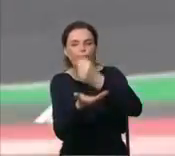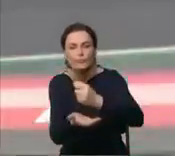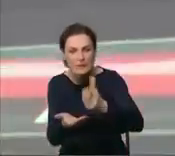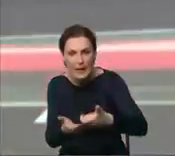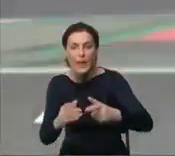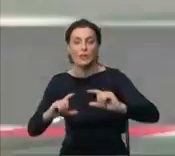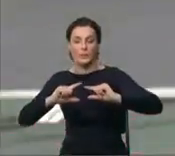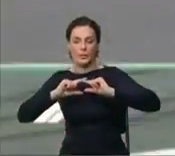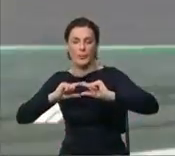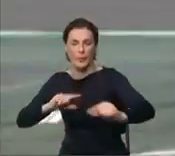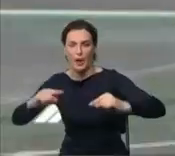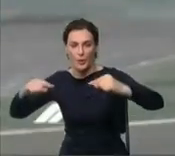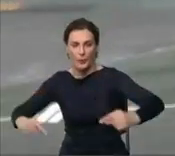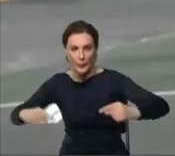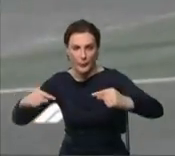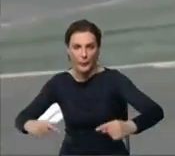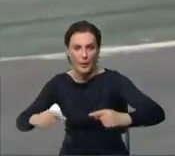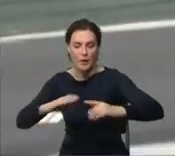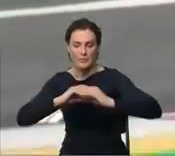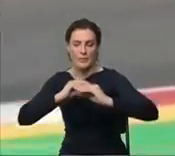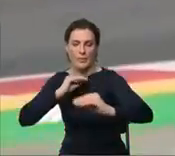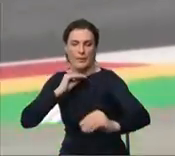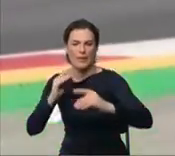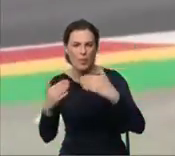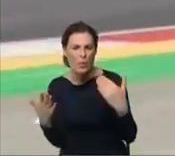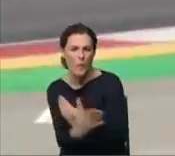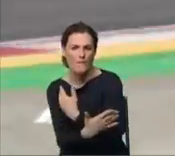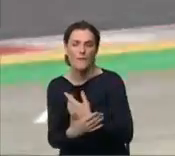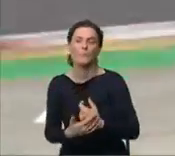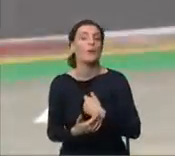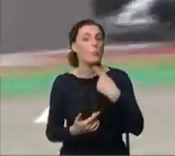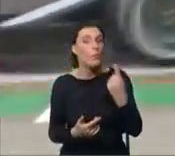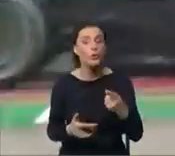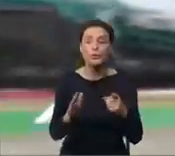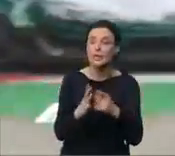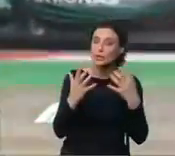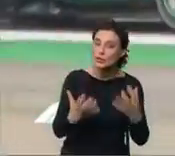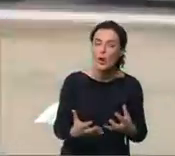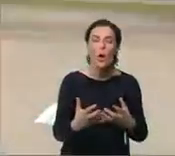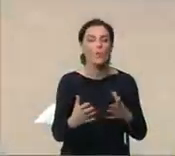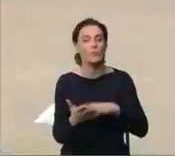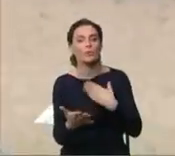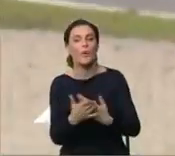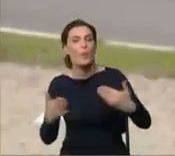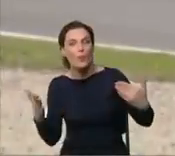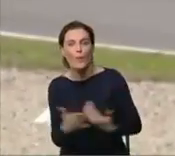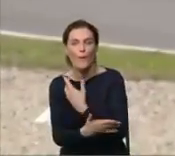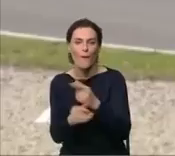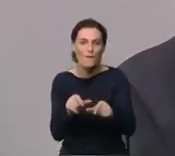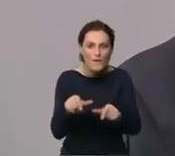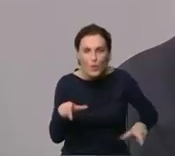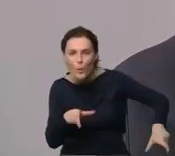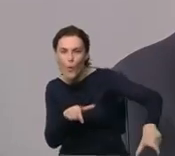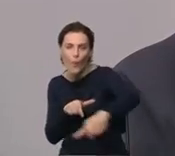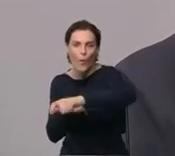który się buduje. Mówi się o tym, że mógłby powstać tor dla Formuły 1 w okolicach Trójmiasta. Też wiele osób